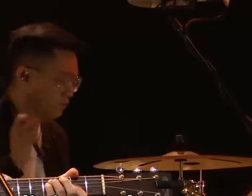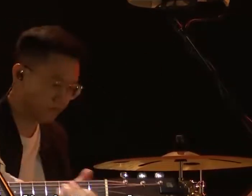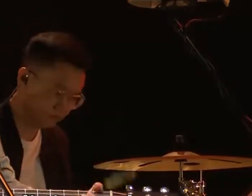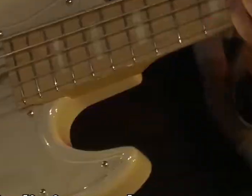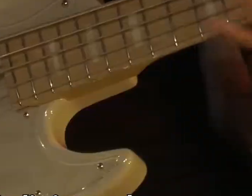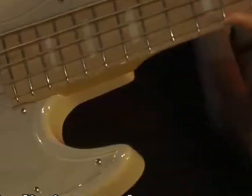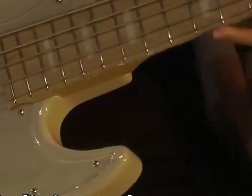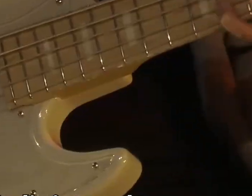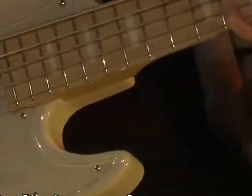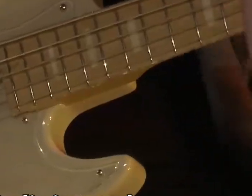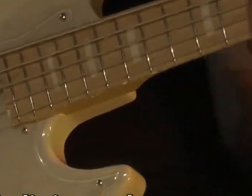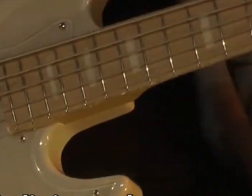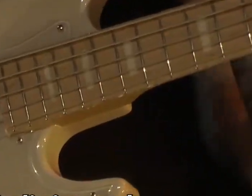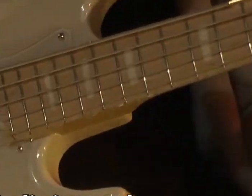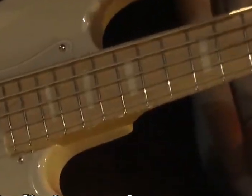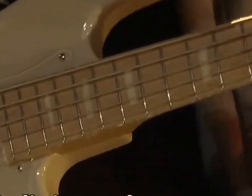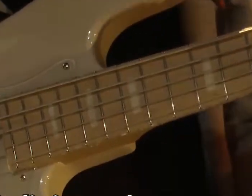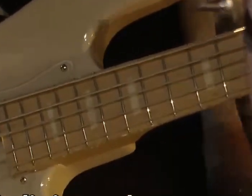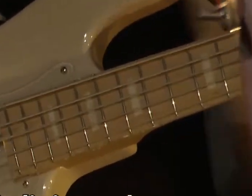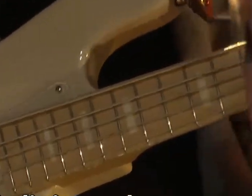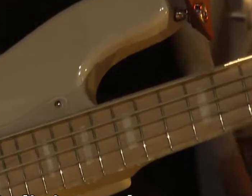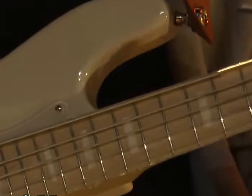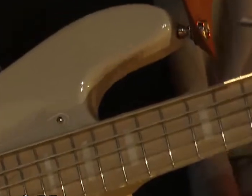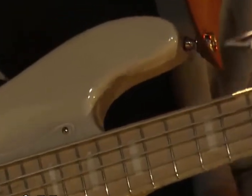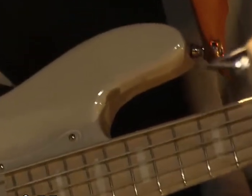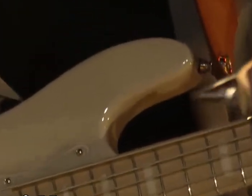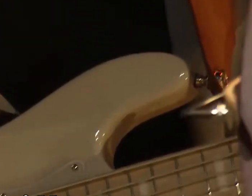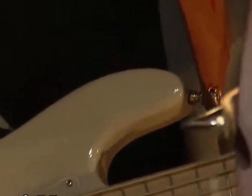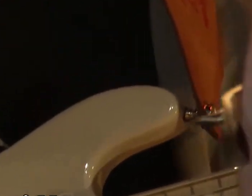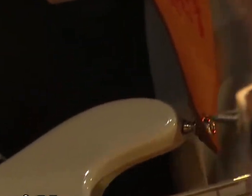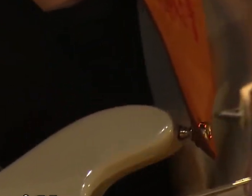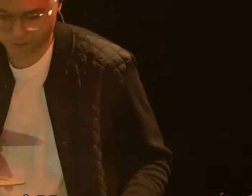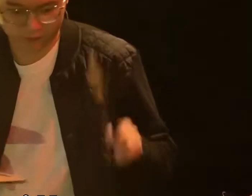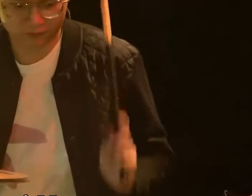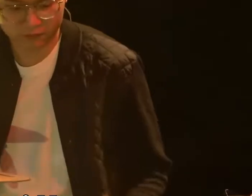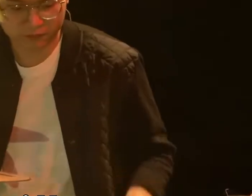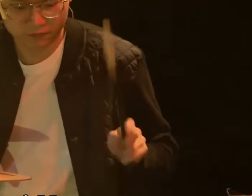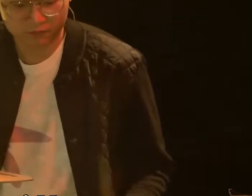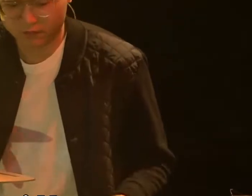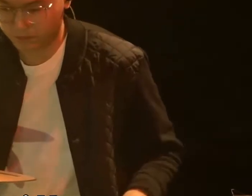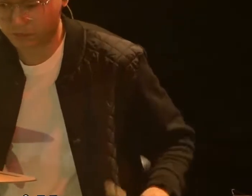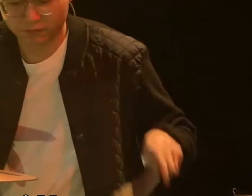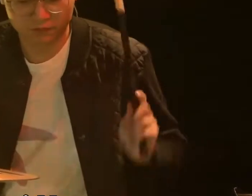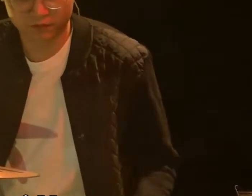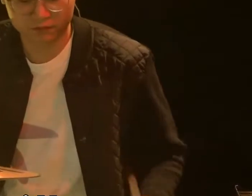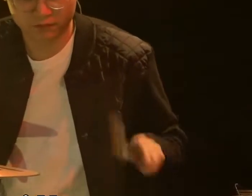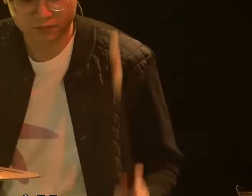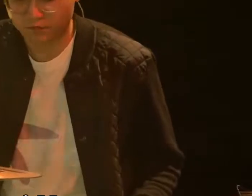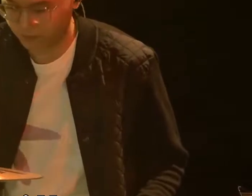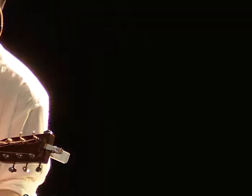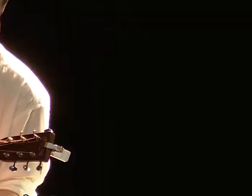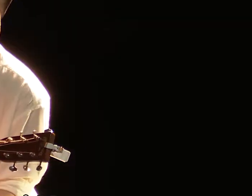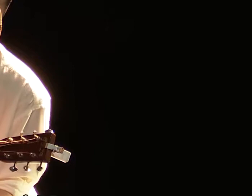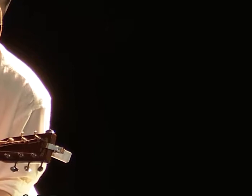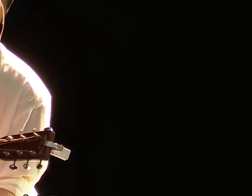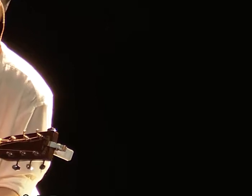Kau ubahkan diriku jadi ciptaan baru. Kini ku hidup bagimu.